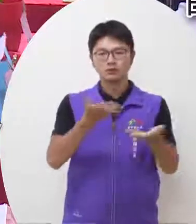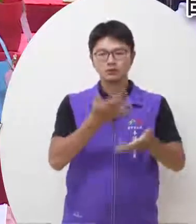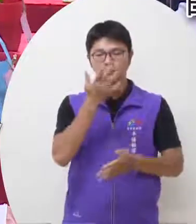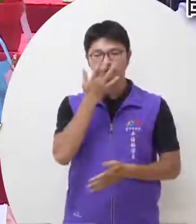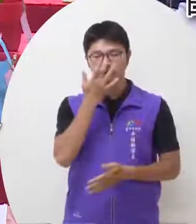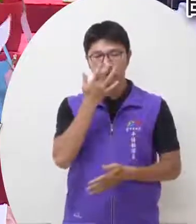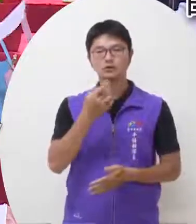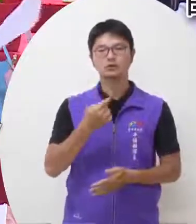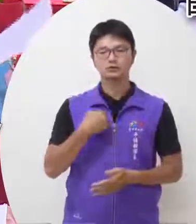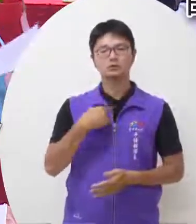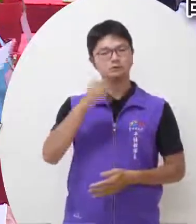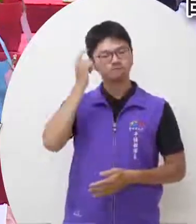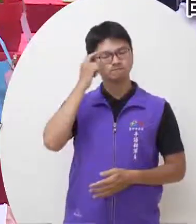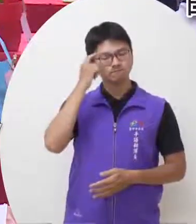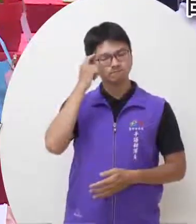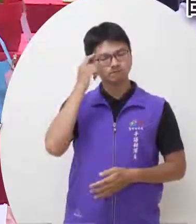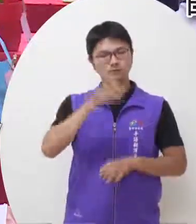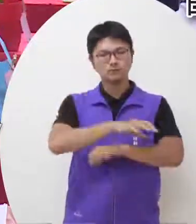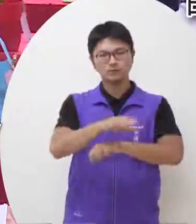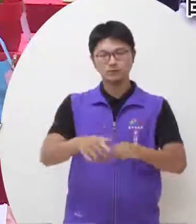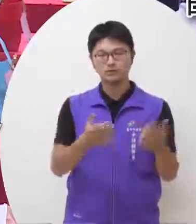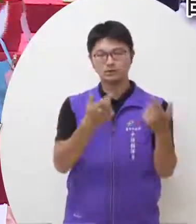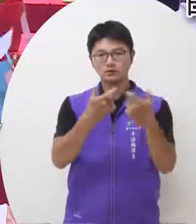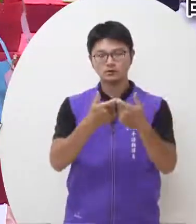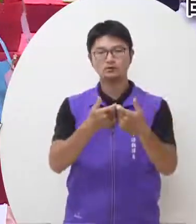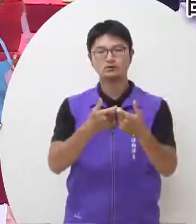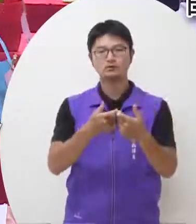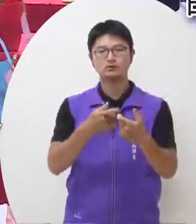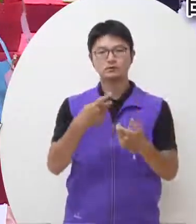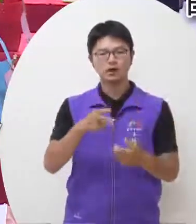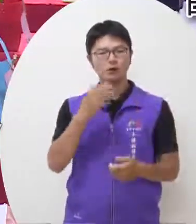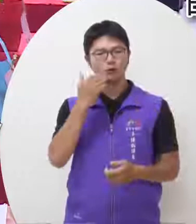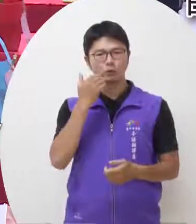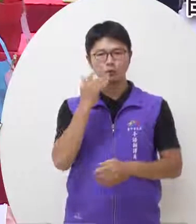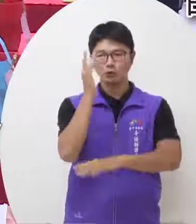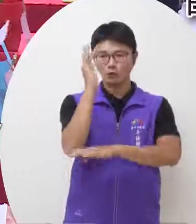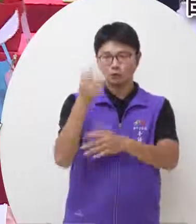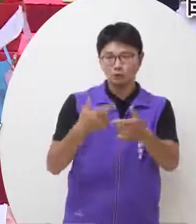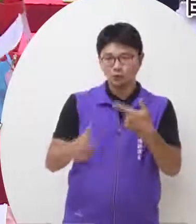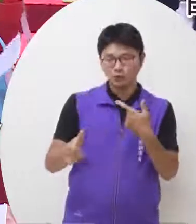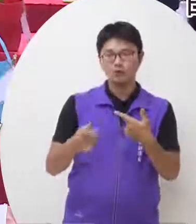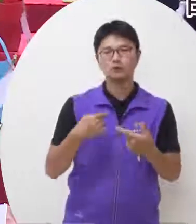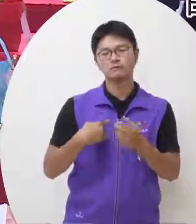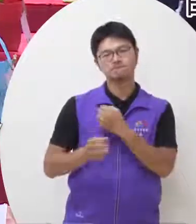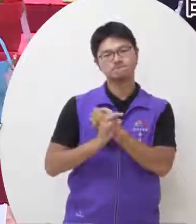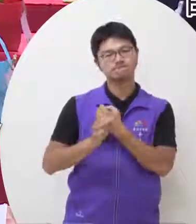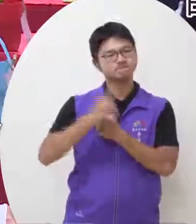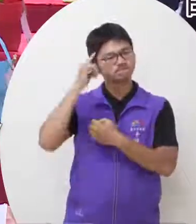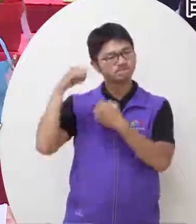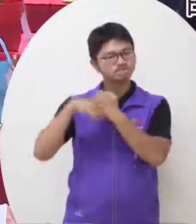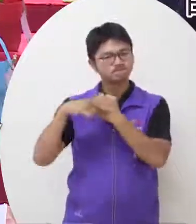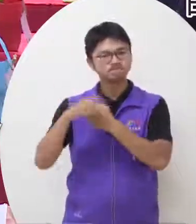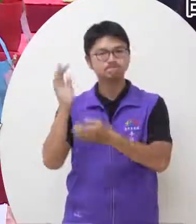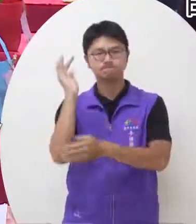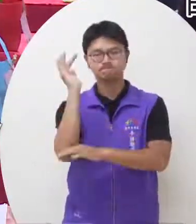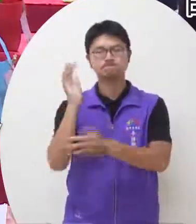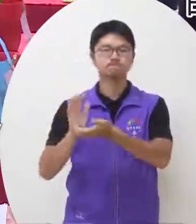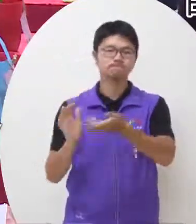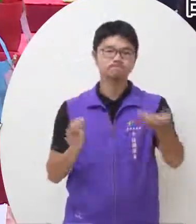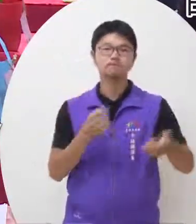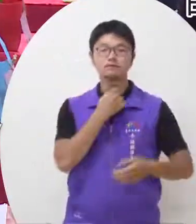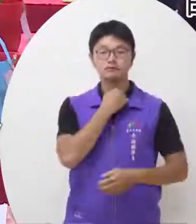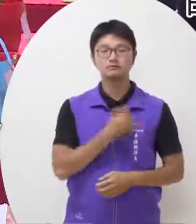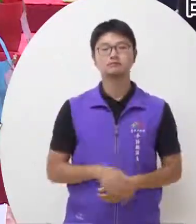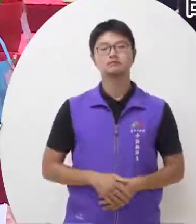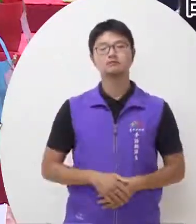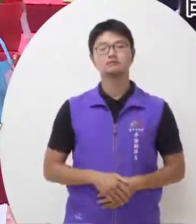湿地适宜还有周遭的环境的和谐之下，那不适宜的树种我们会优先来研究来处理。那第二个呢是